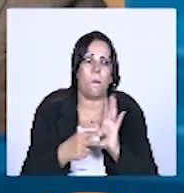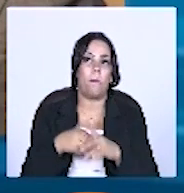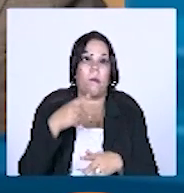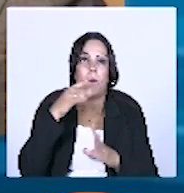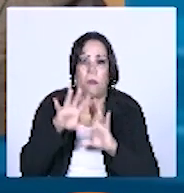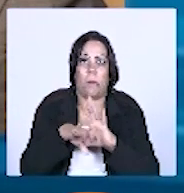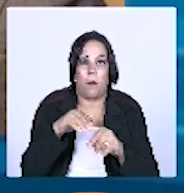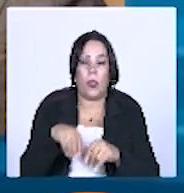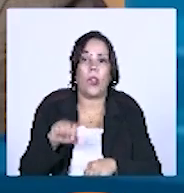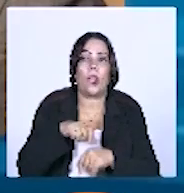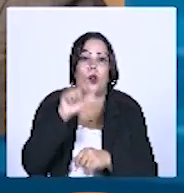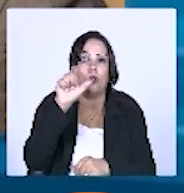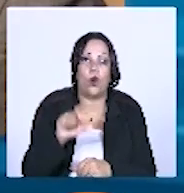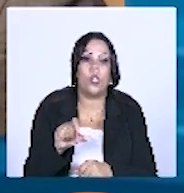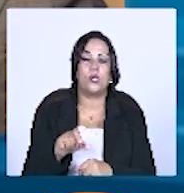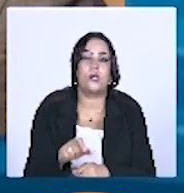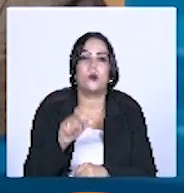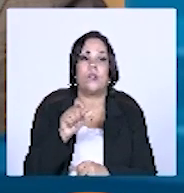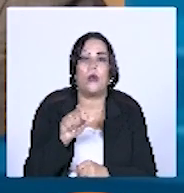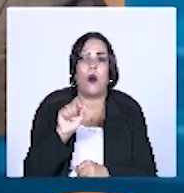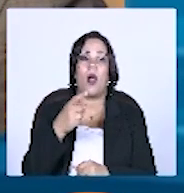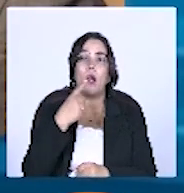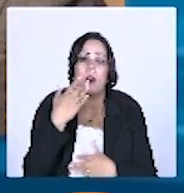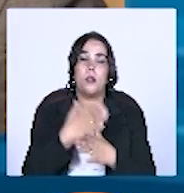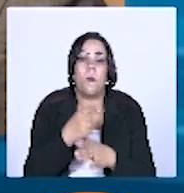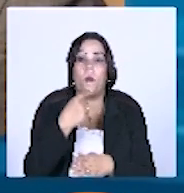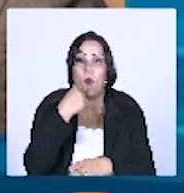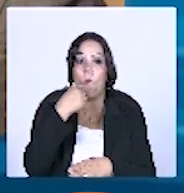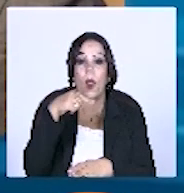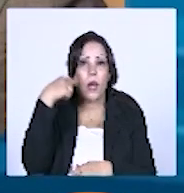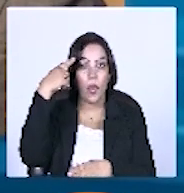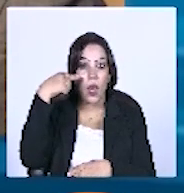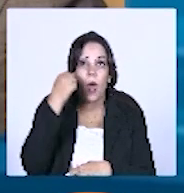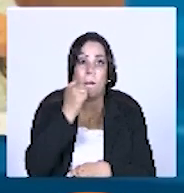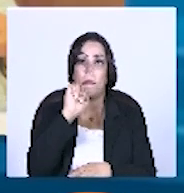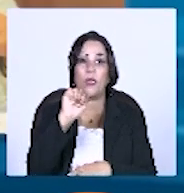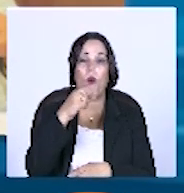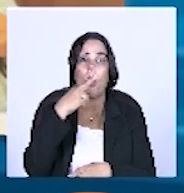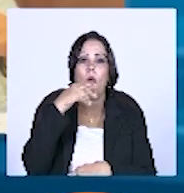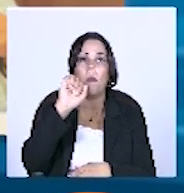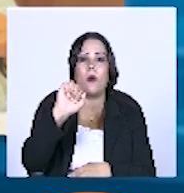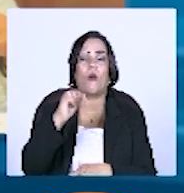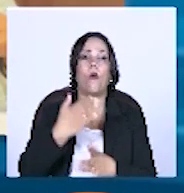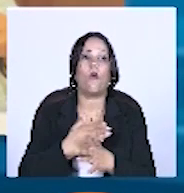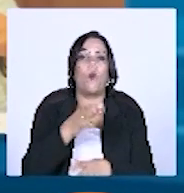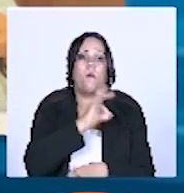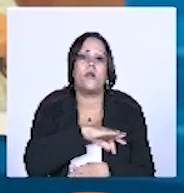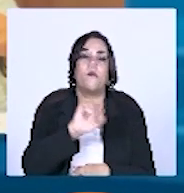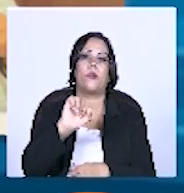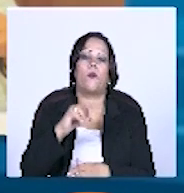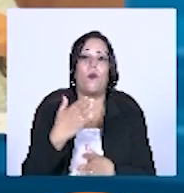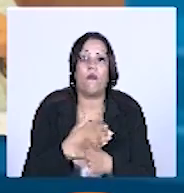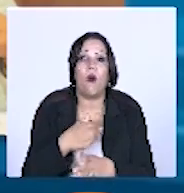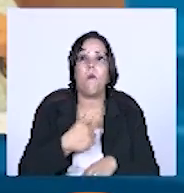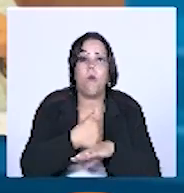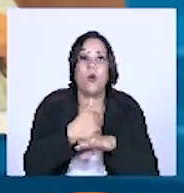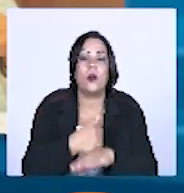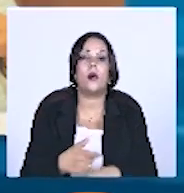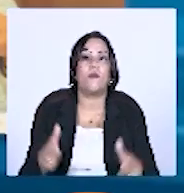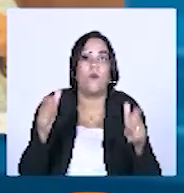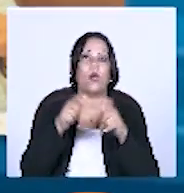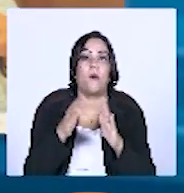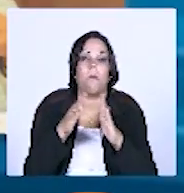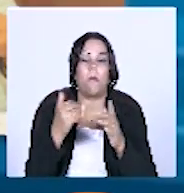ينشئها المواطن من اجل ان يعبر عن رايه وعن مصلحته اولا في مؤسسات المجتمع